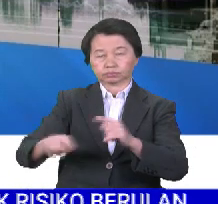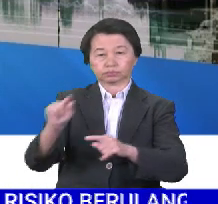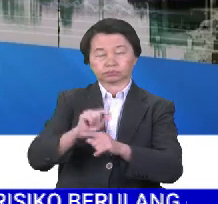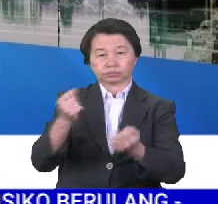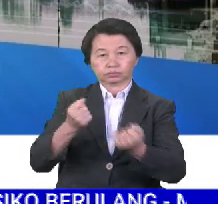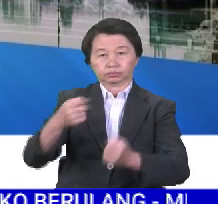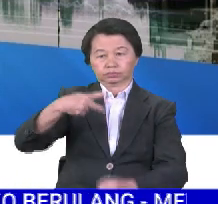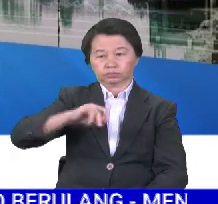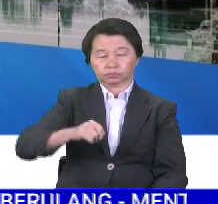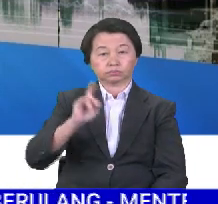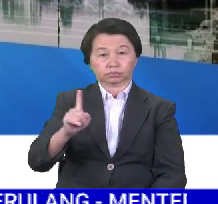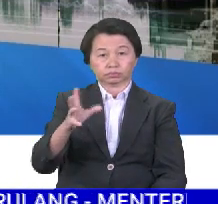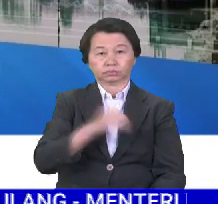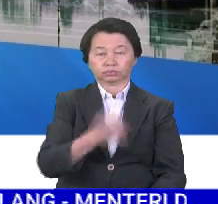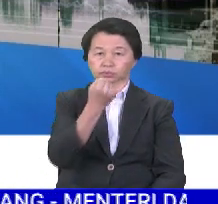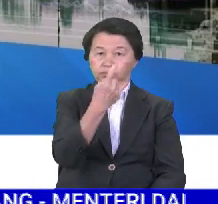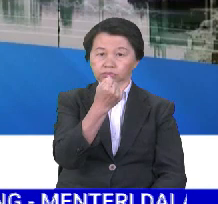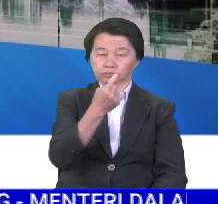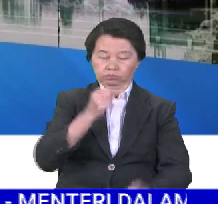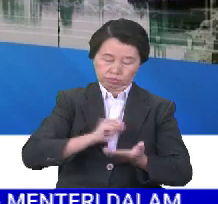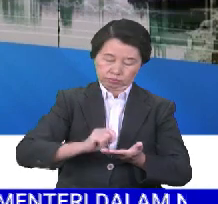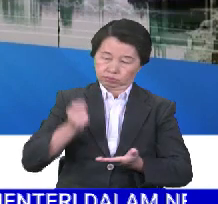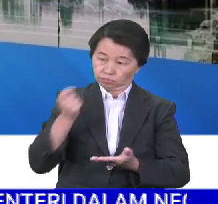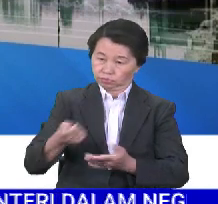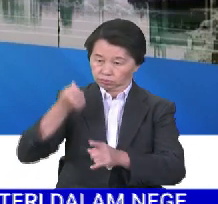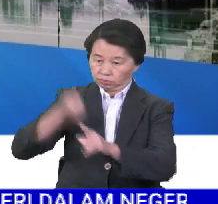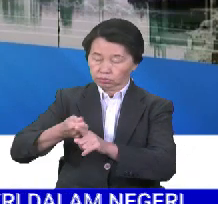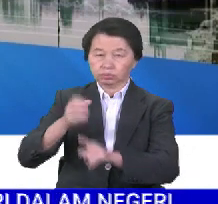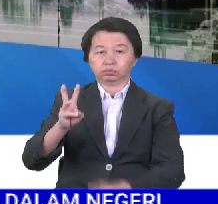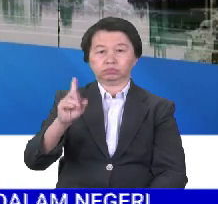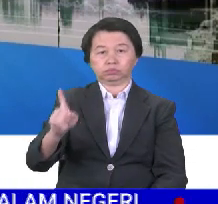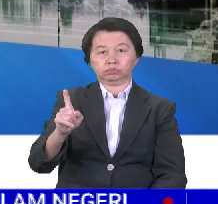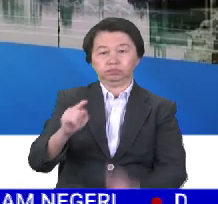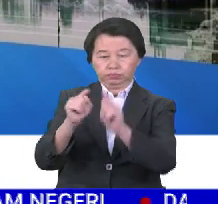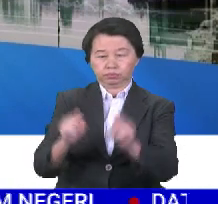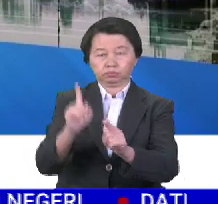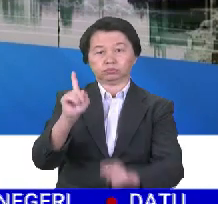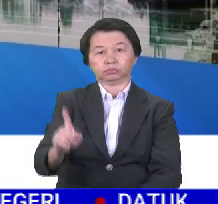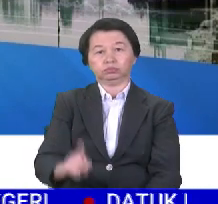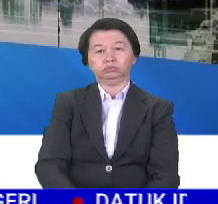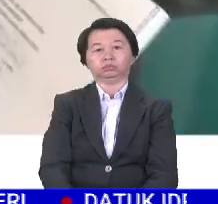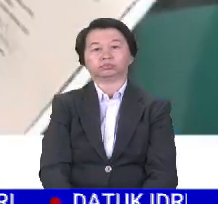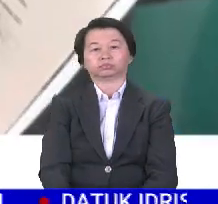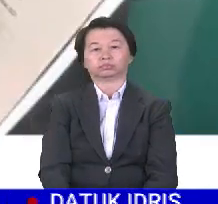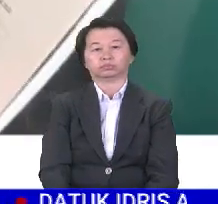kenderaan PG1 dan 11 notis arah periksa 61-1.